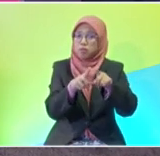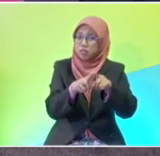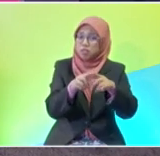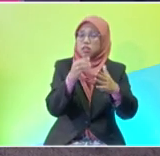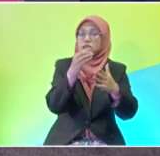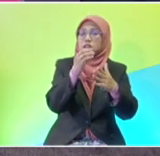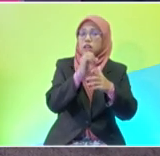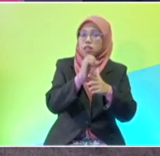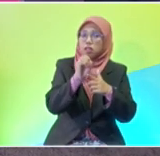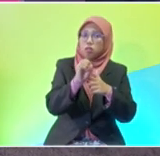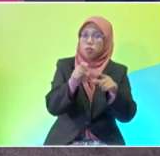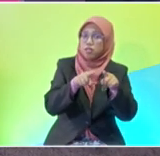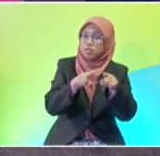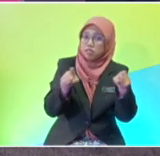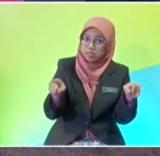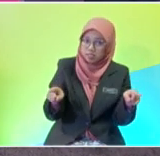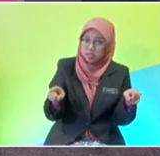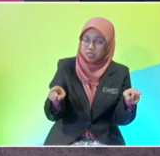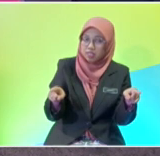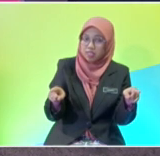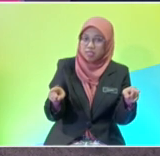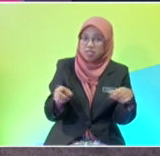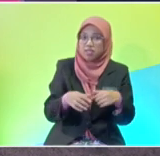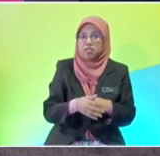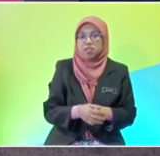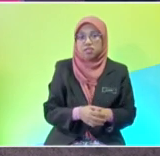kita di atas kalian Mungkin boleh